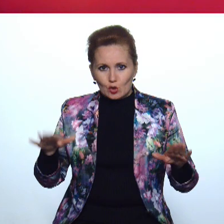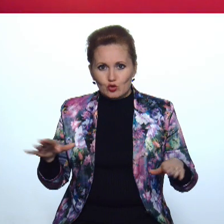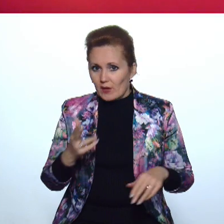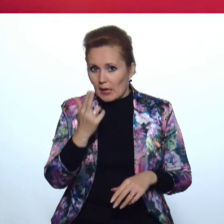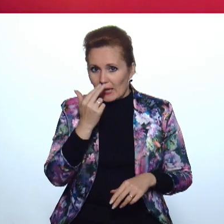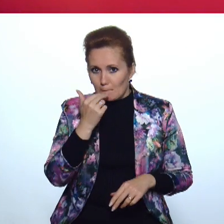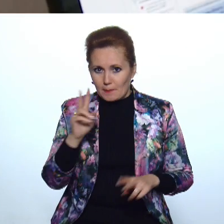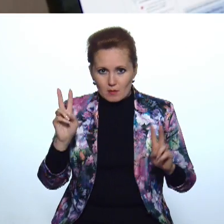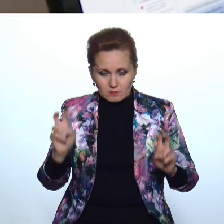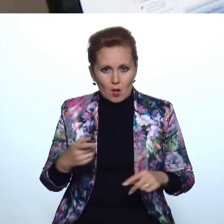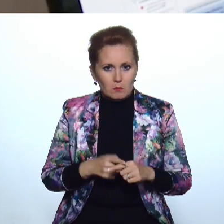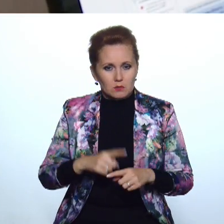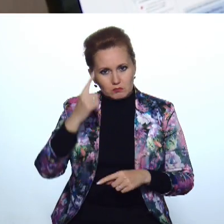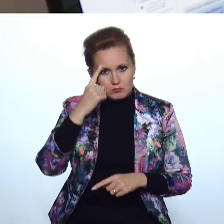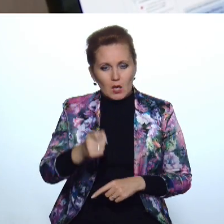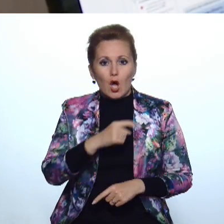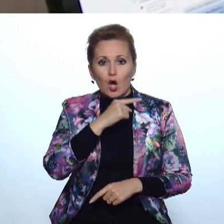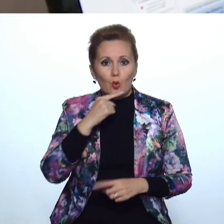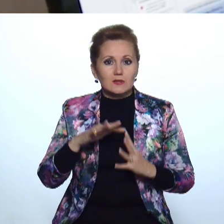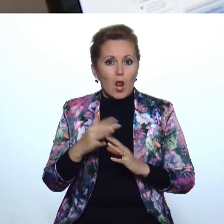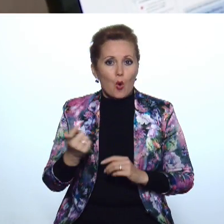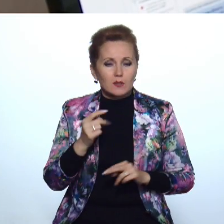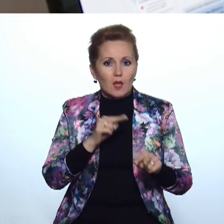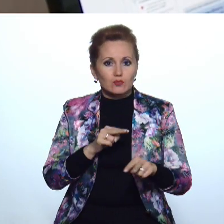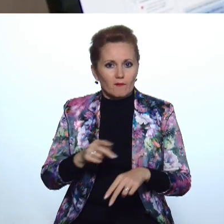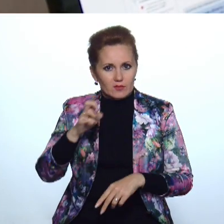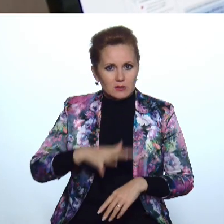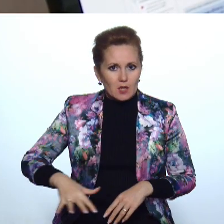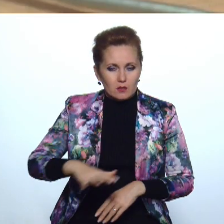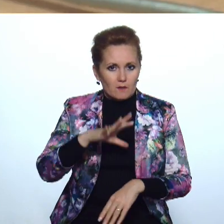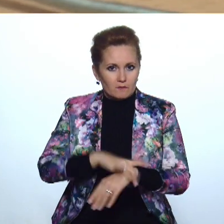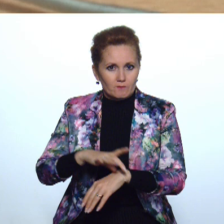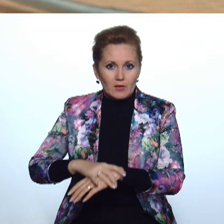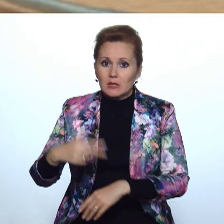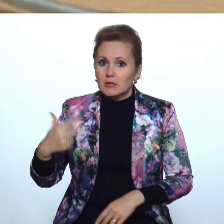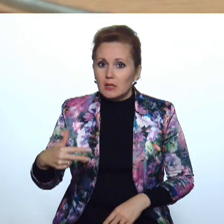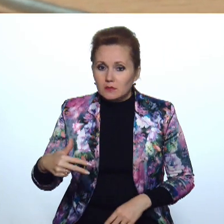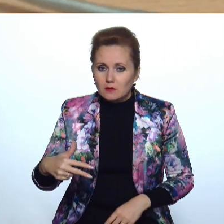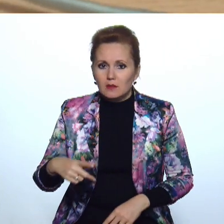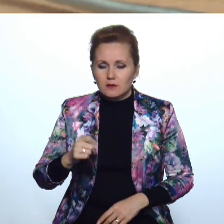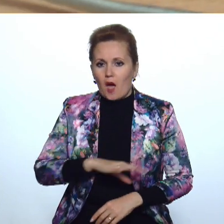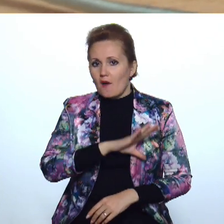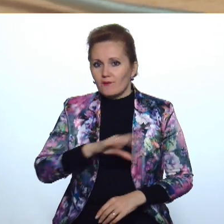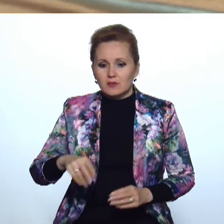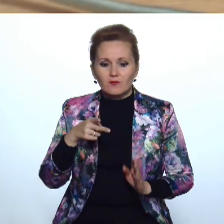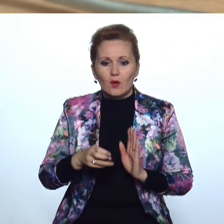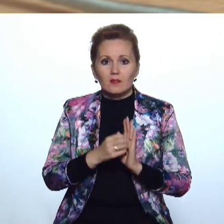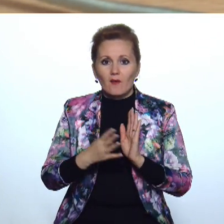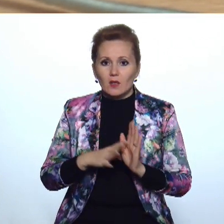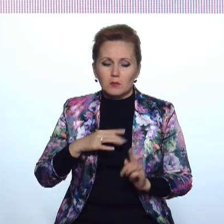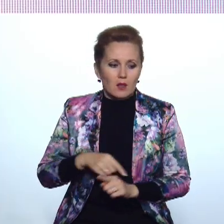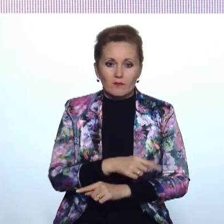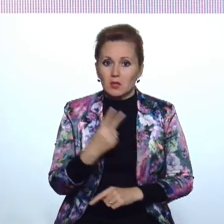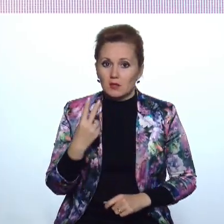в Россельхознадзоре. Только за последний месяц в стране уже выявлено 30 фактов. Для сравнения, за весь 2019 было всего